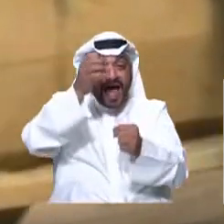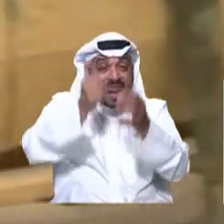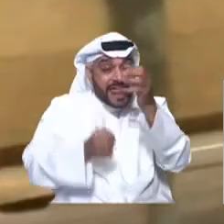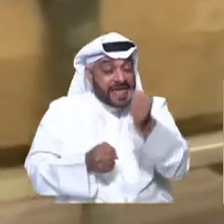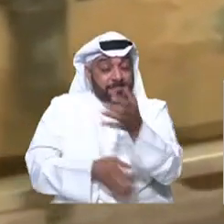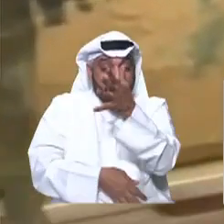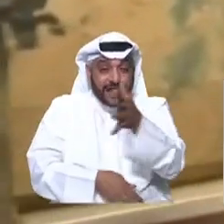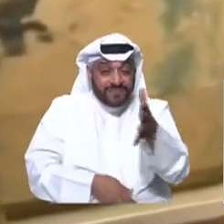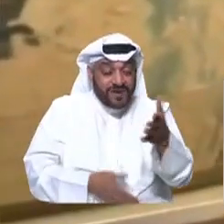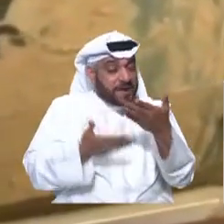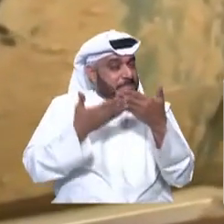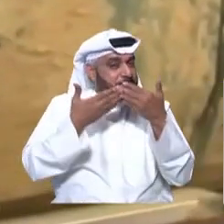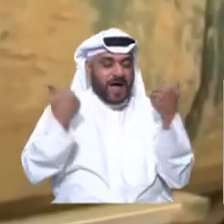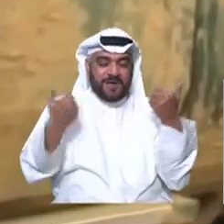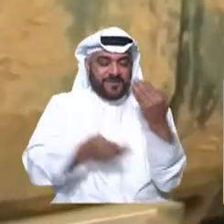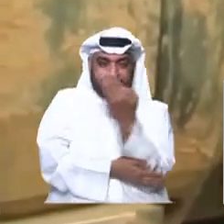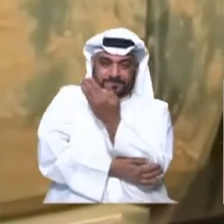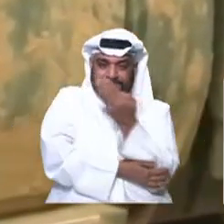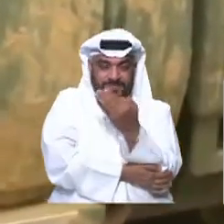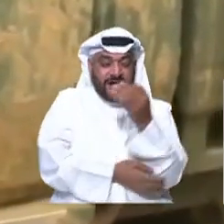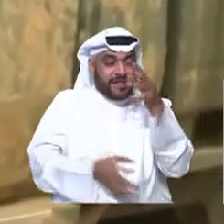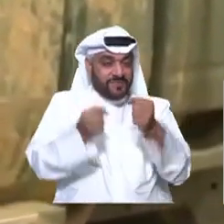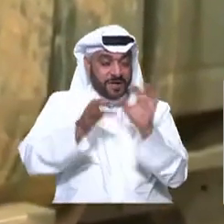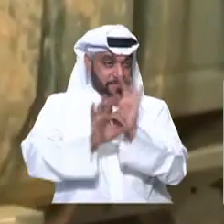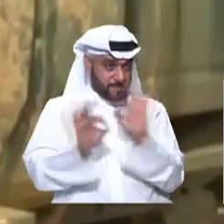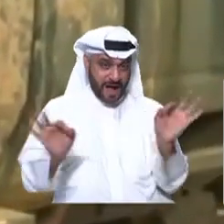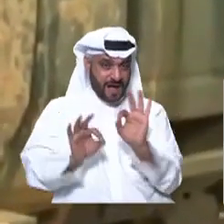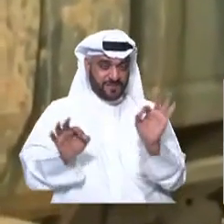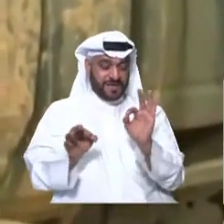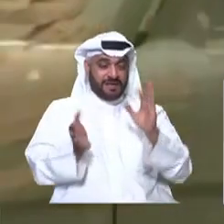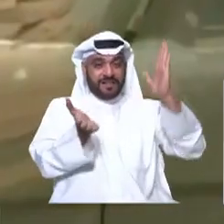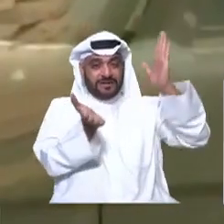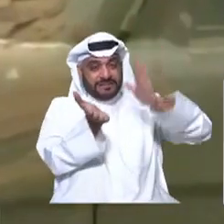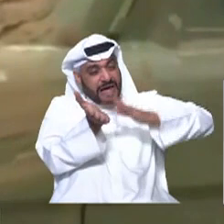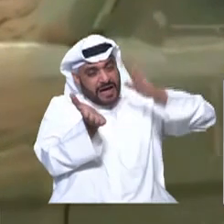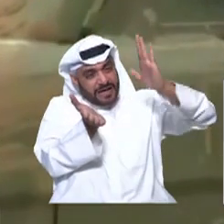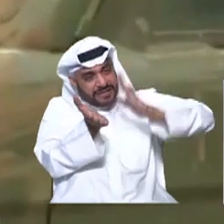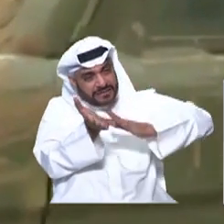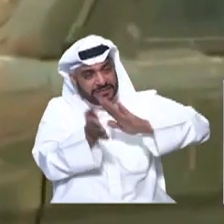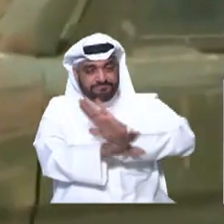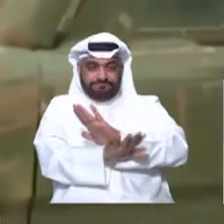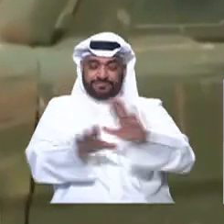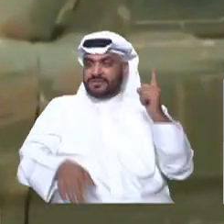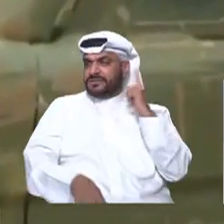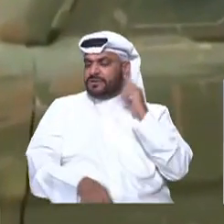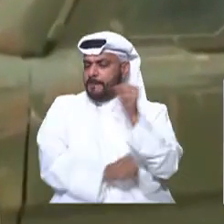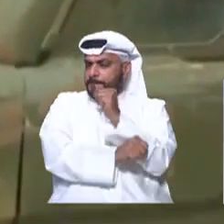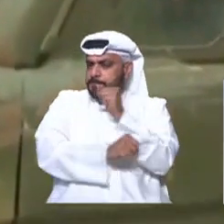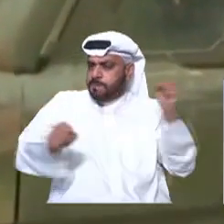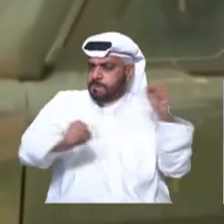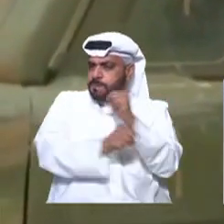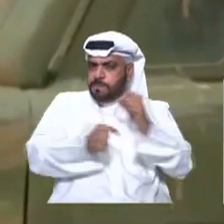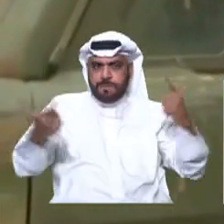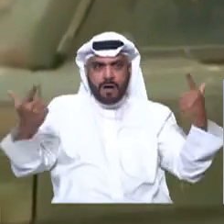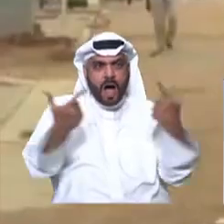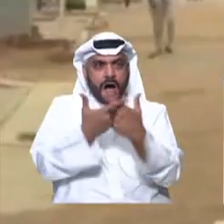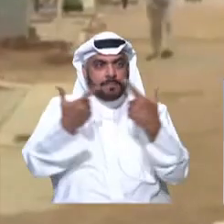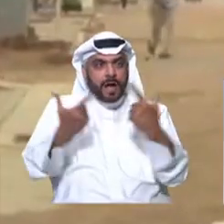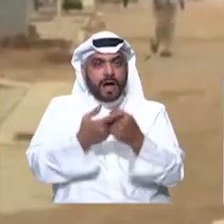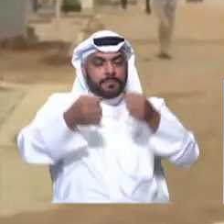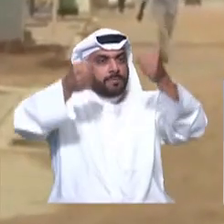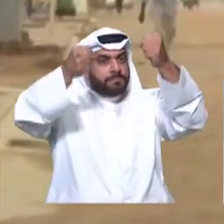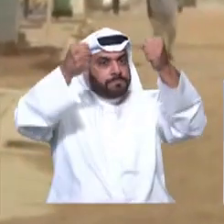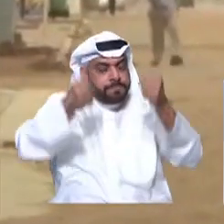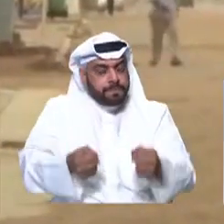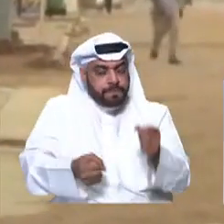ميدانيا اشتدت المعارك بين الجيش وقوات الدعم ودوت اصوات اسلحه ثقيله قرب المنطقه الصناعيه وحي